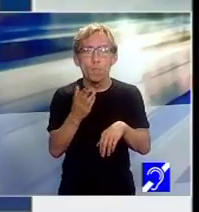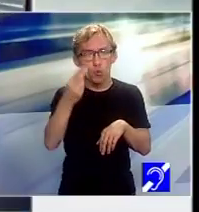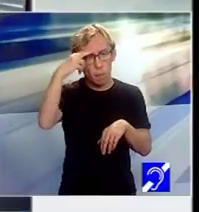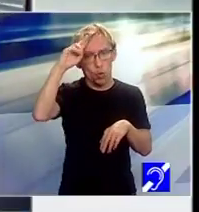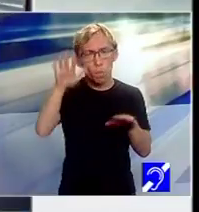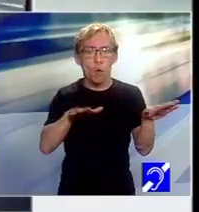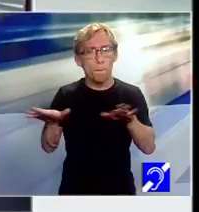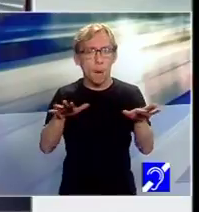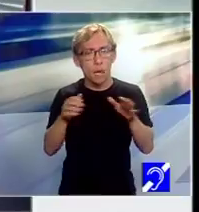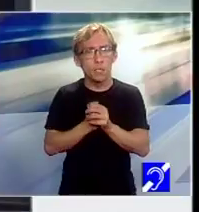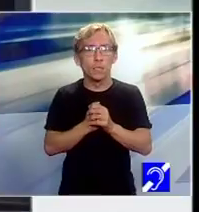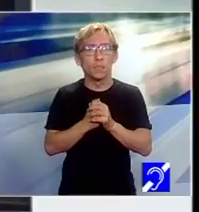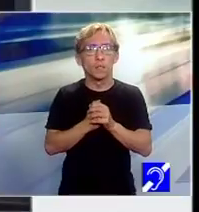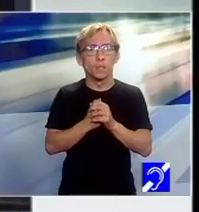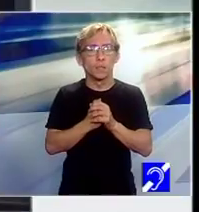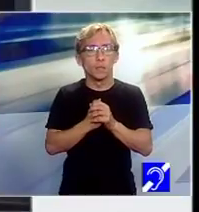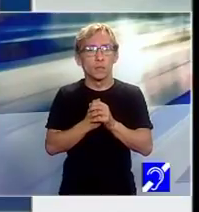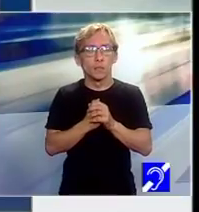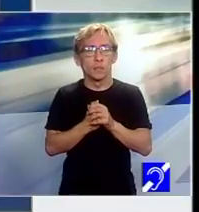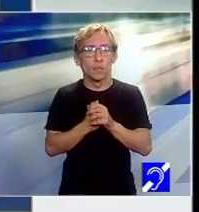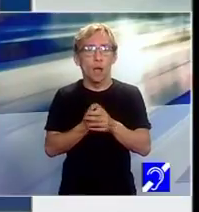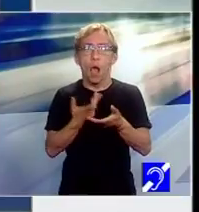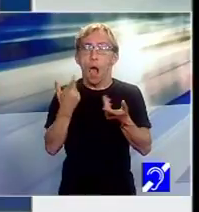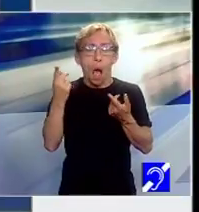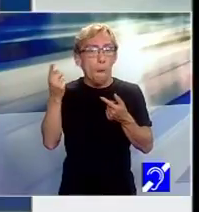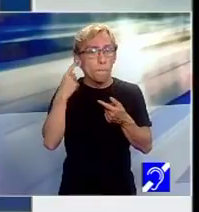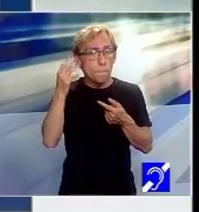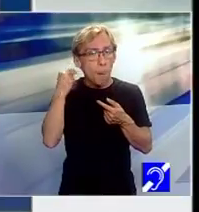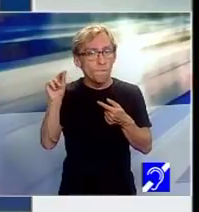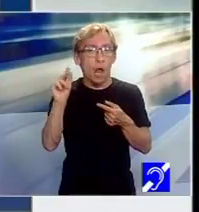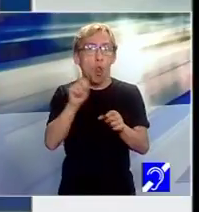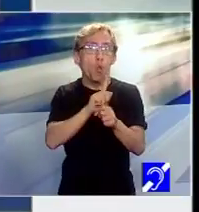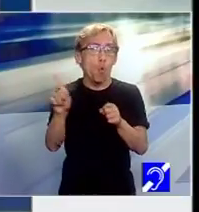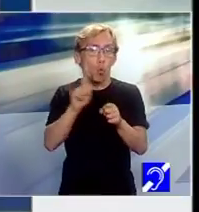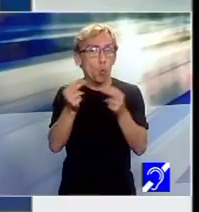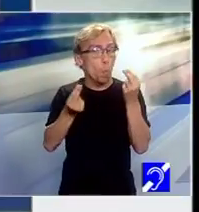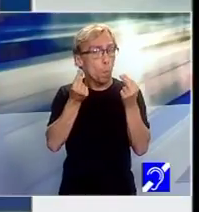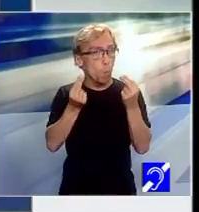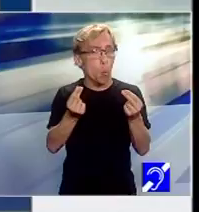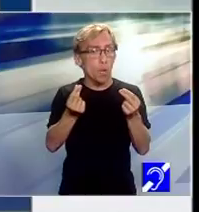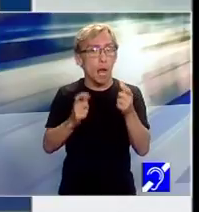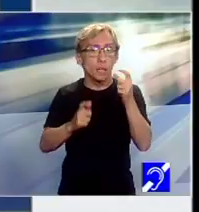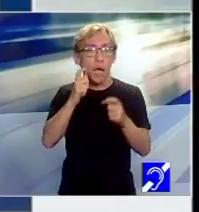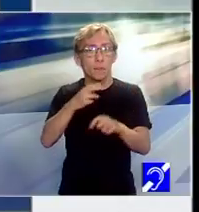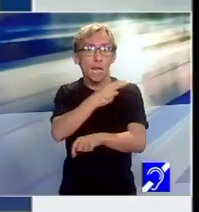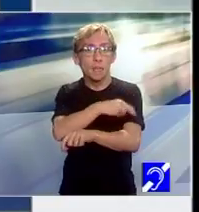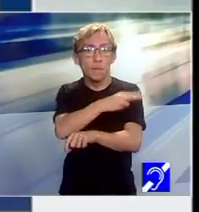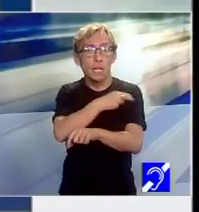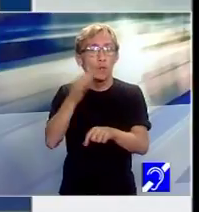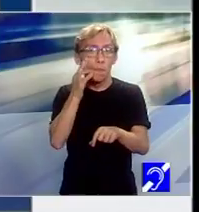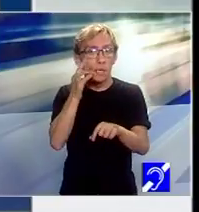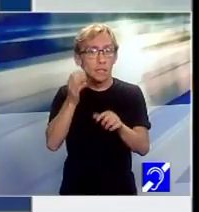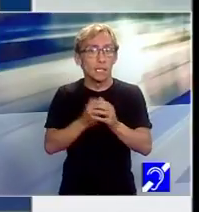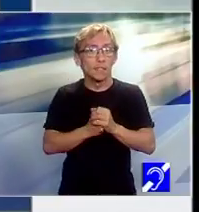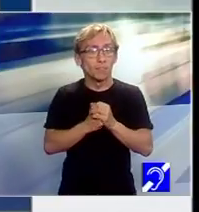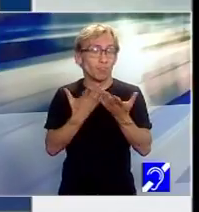noi astăzi. Succes în continuare. Să aflăm doar de lucruri bune dinspre Bistrița, dinspre Spitalul de Urgență de la Bistrița, nu de alta, dar se pare că